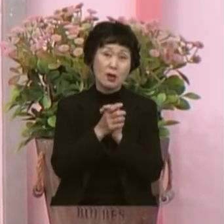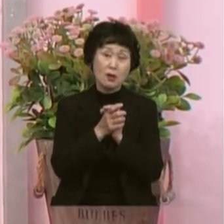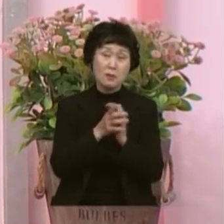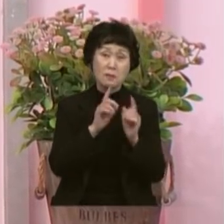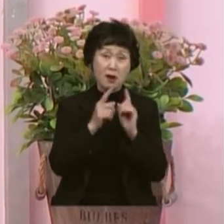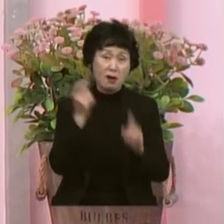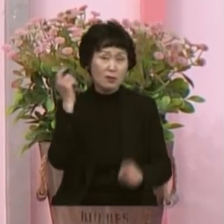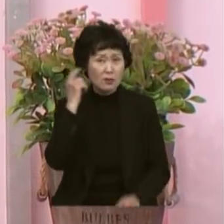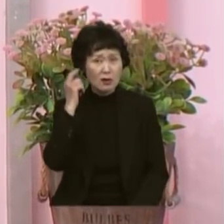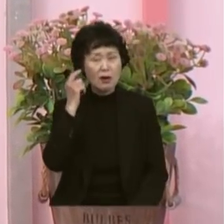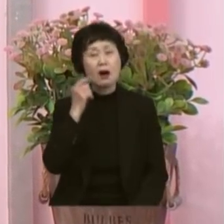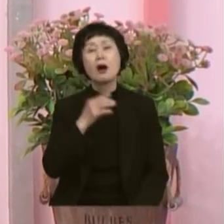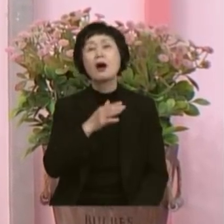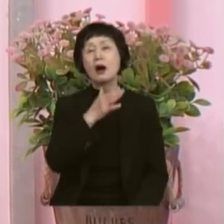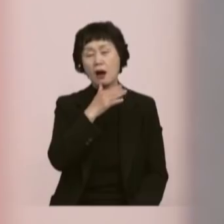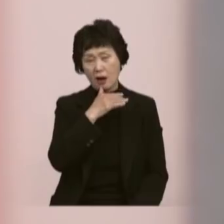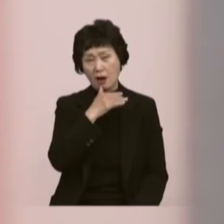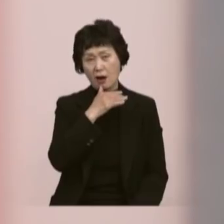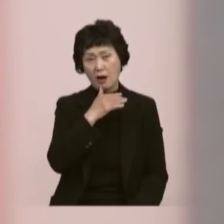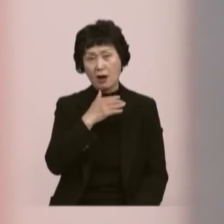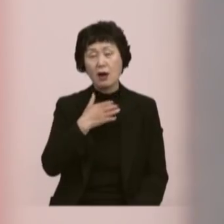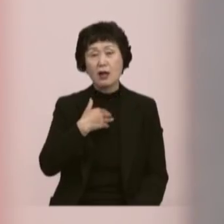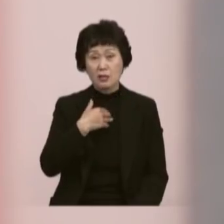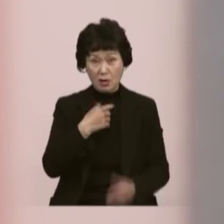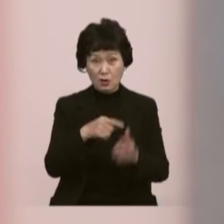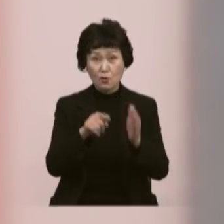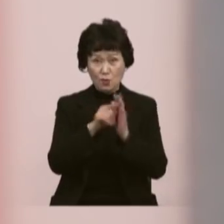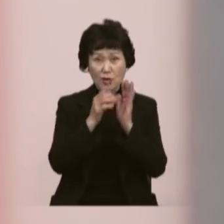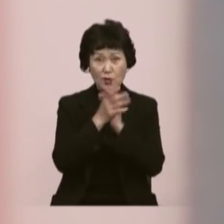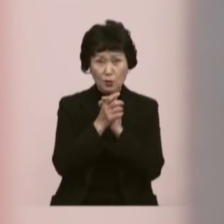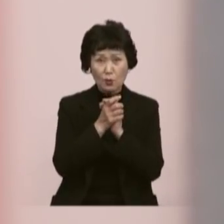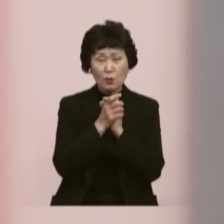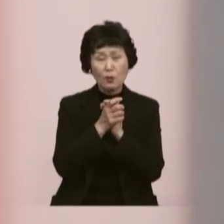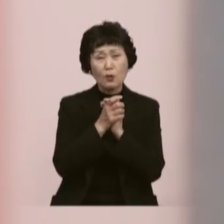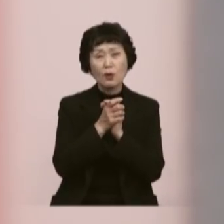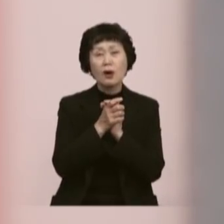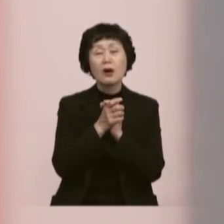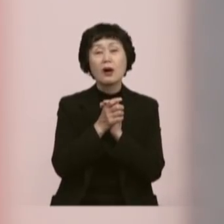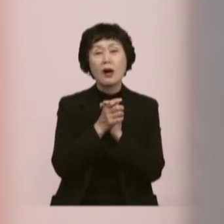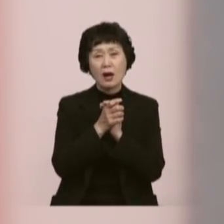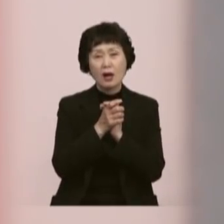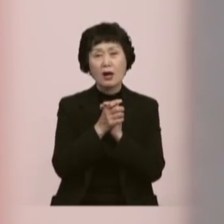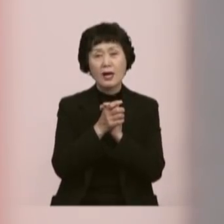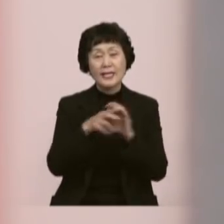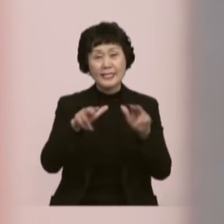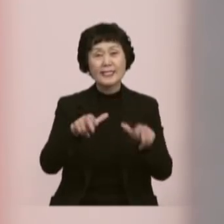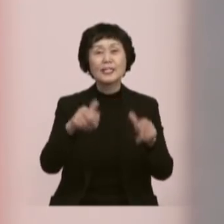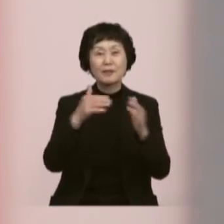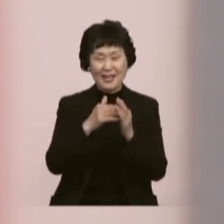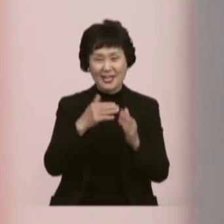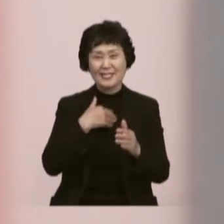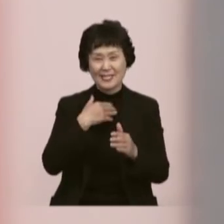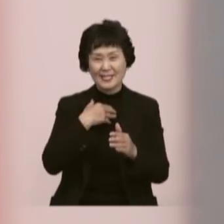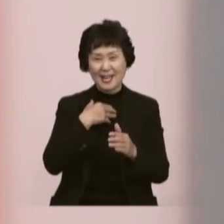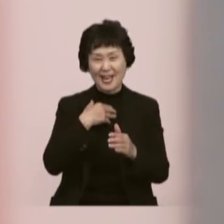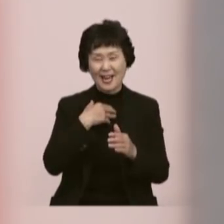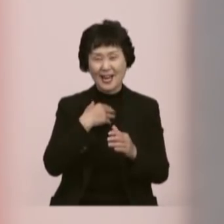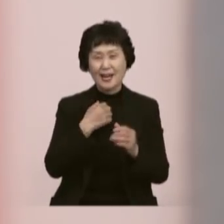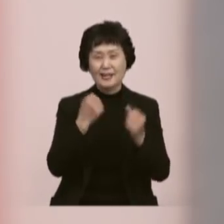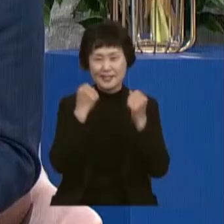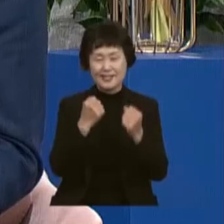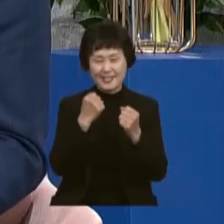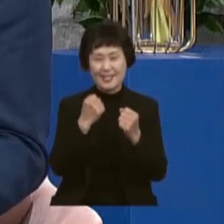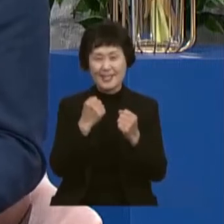아 나를 위해서 나도 모르는 것에서 나를 위해서 기도들 했구나. 그게 지금까지 저를 붙들어 주는